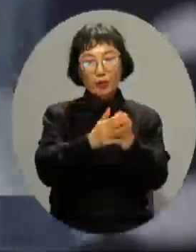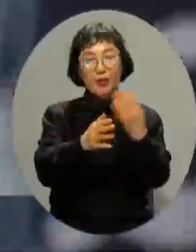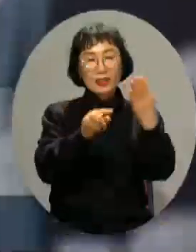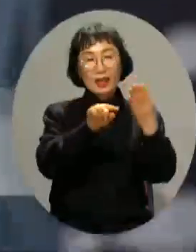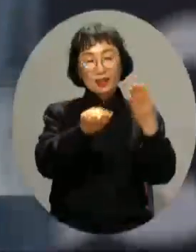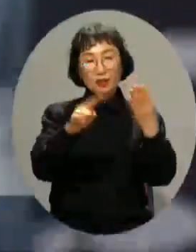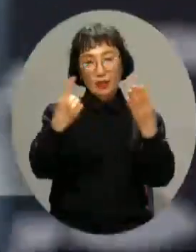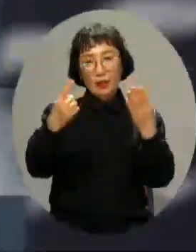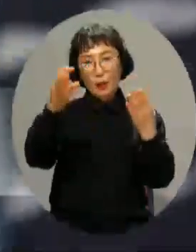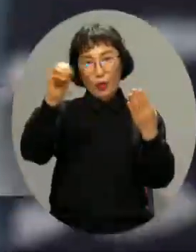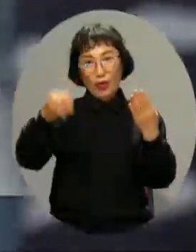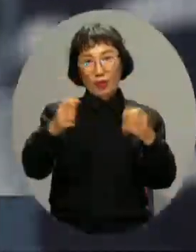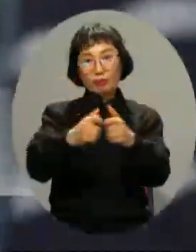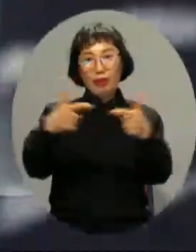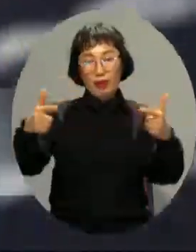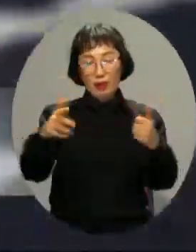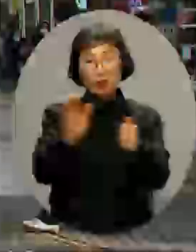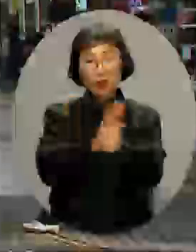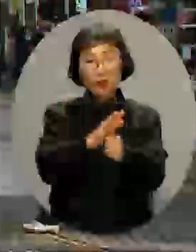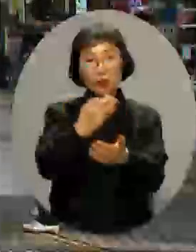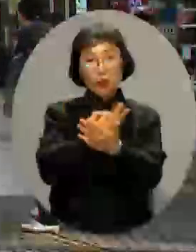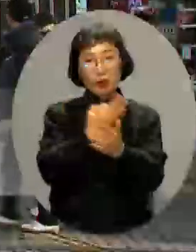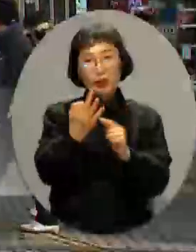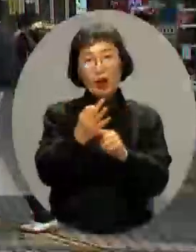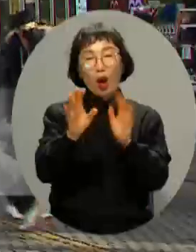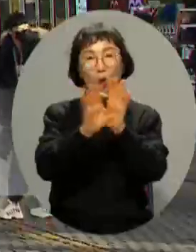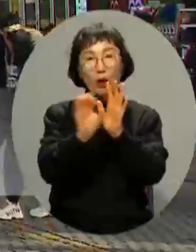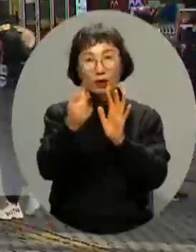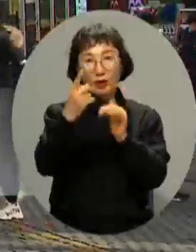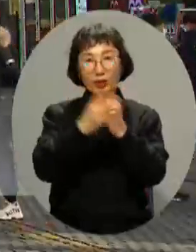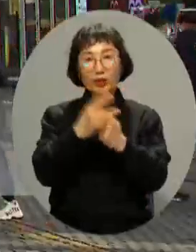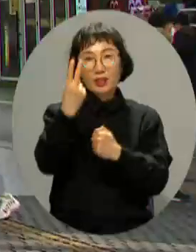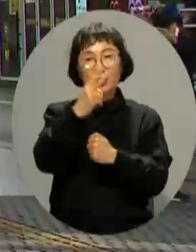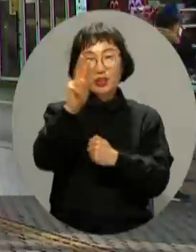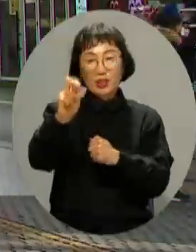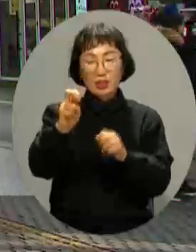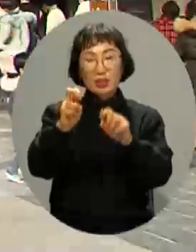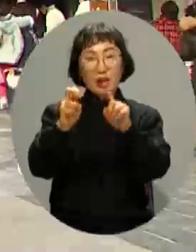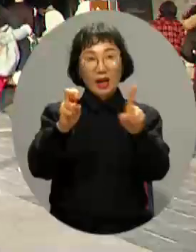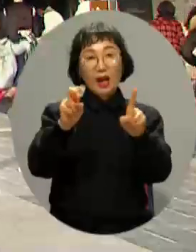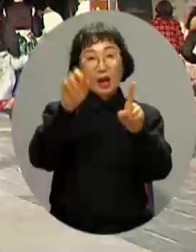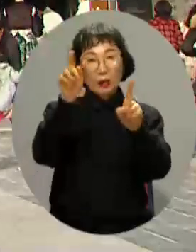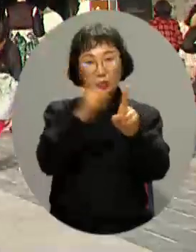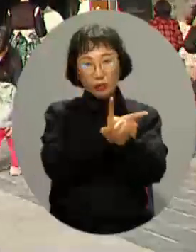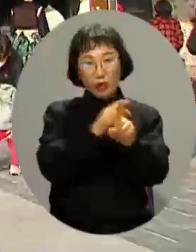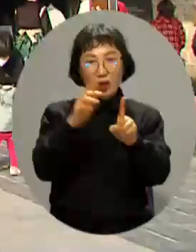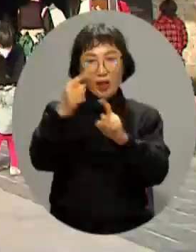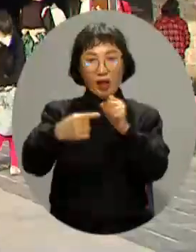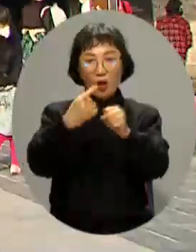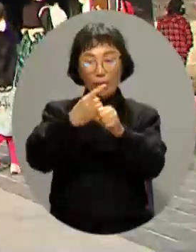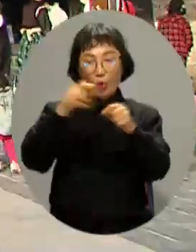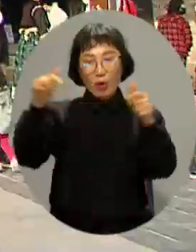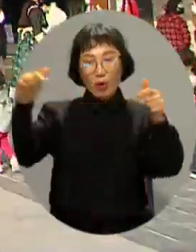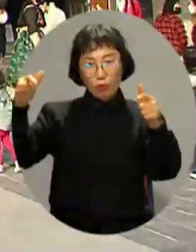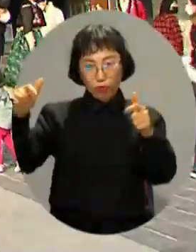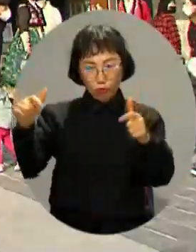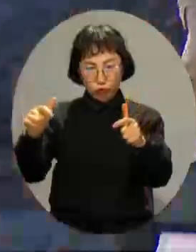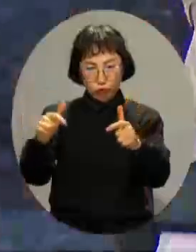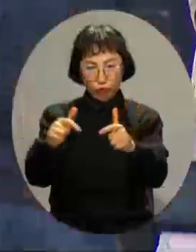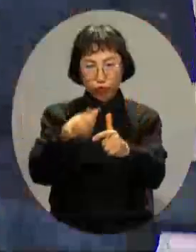증가했습니다. 서비스업 매출은 코로나19로 인해 2020년 1분기부터 꼬박 1년간 감소세를